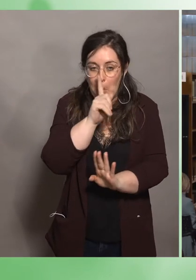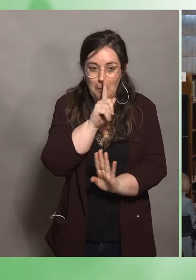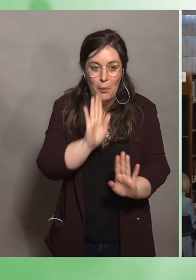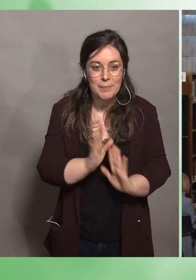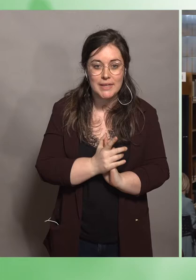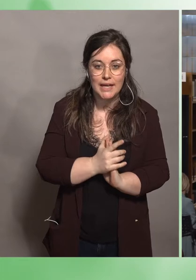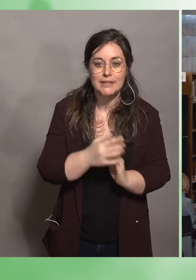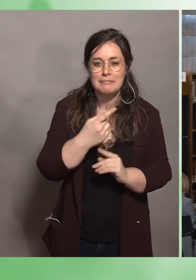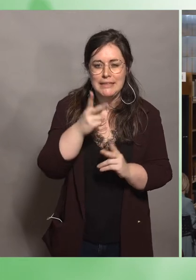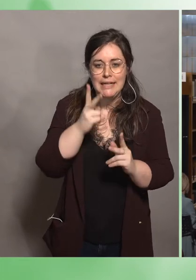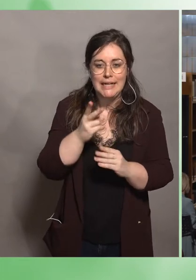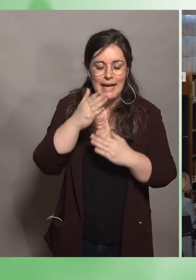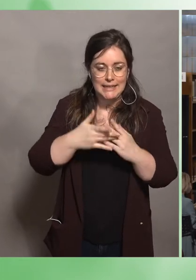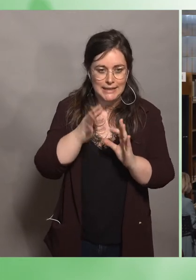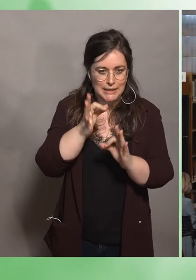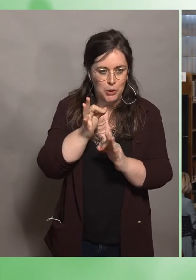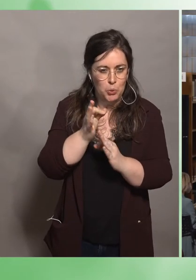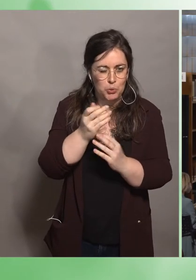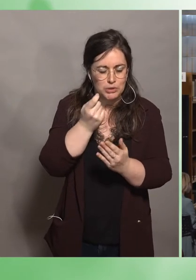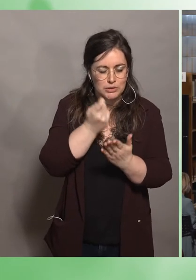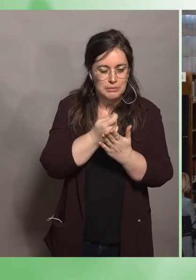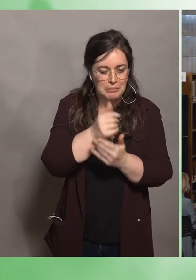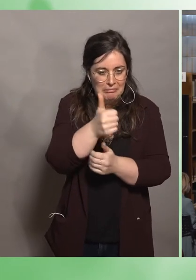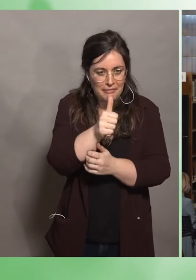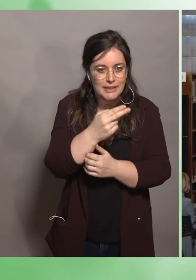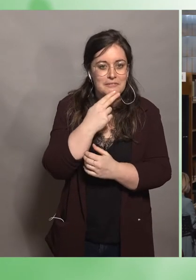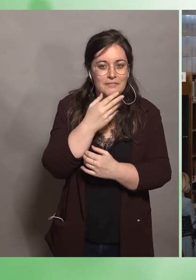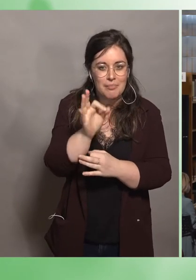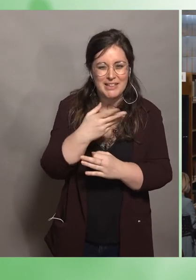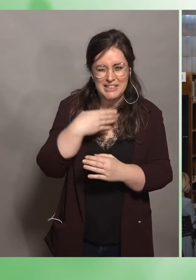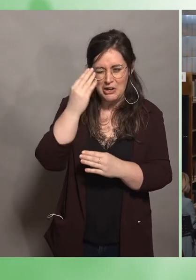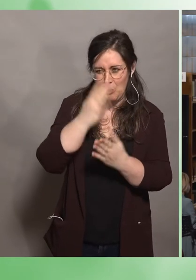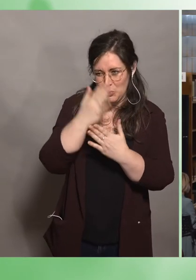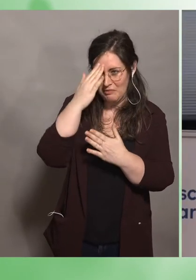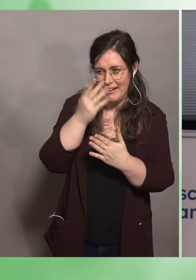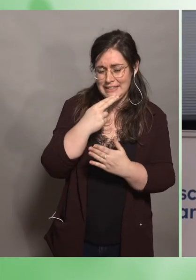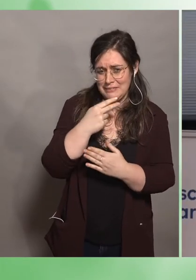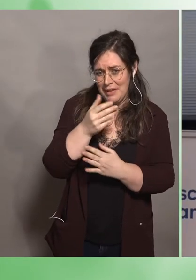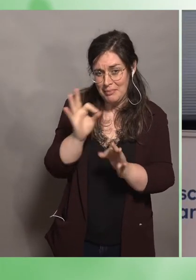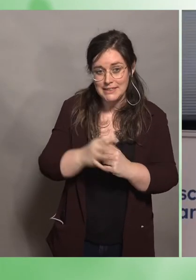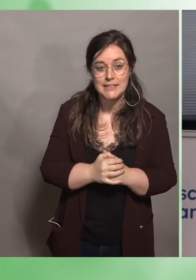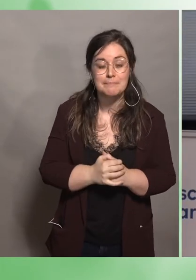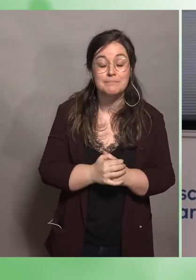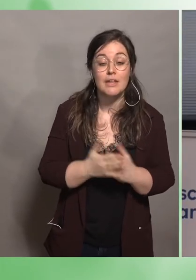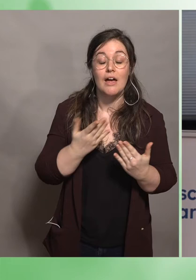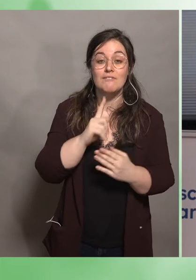Moderationsrolle. Sie können am Ende, glaube ich, gut bewerten, wer es besser können wird. Ich glaube schon, wie es ausgeht, wissen wir. Was dürfen wir heute hier? Wir dürfen ins